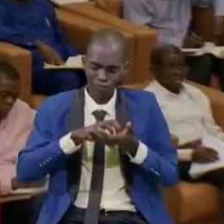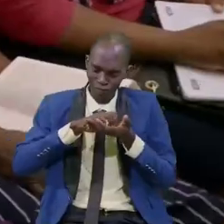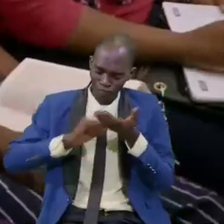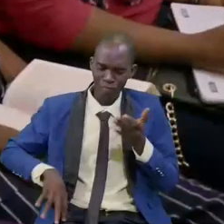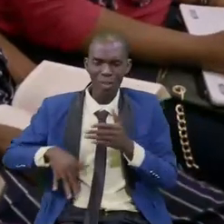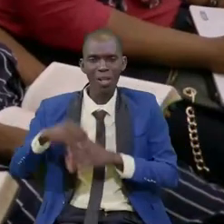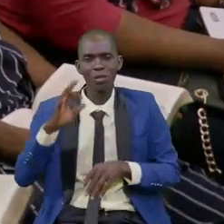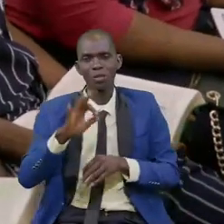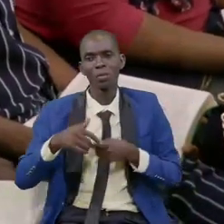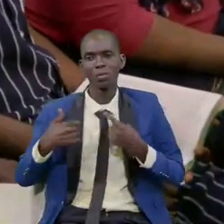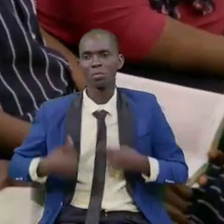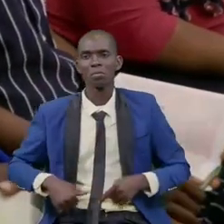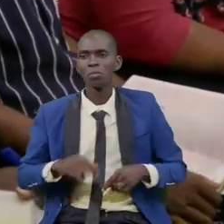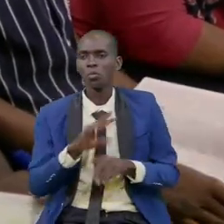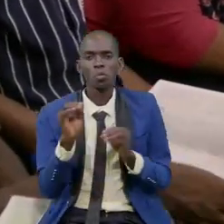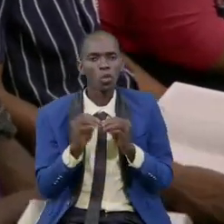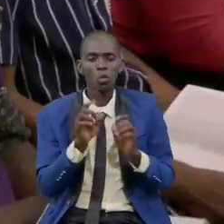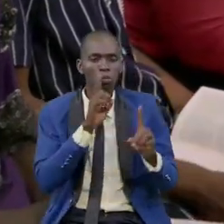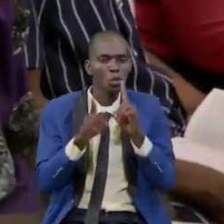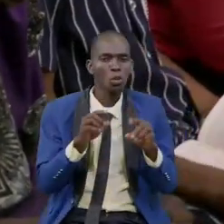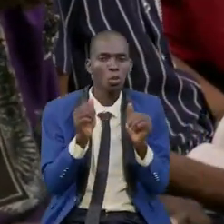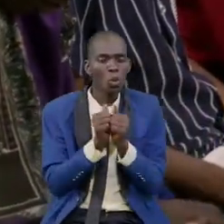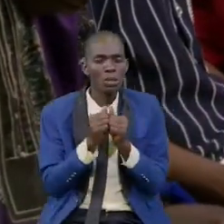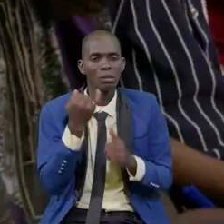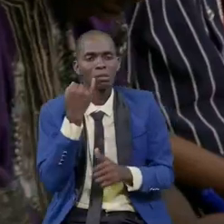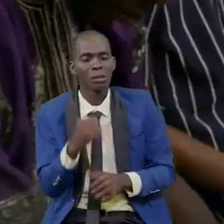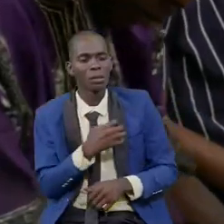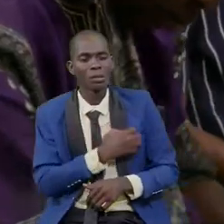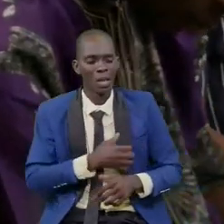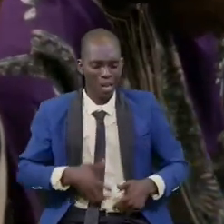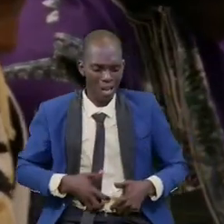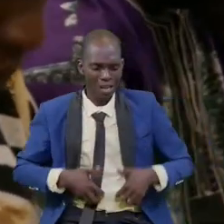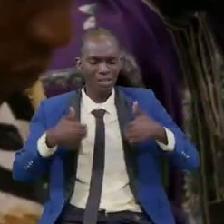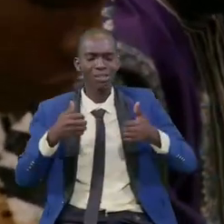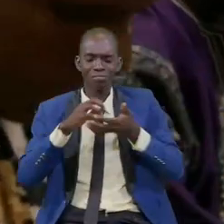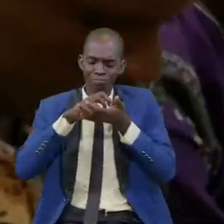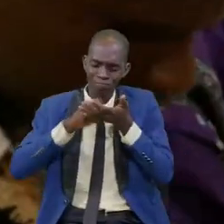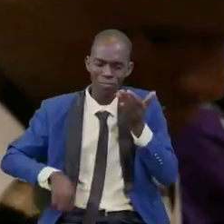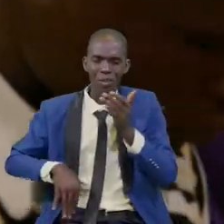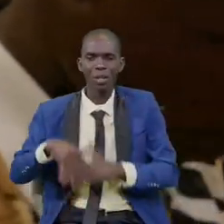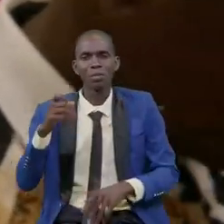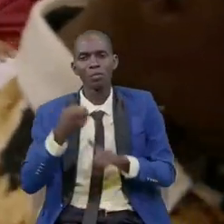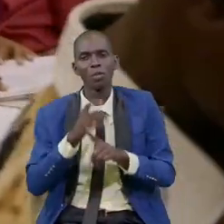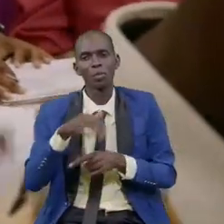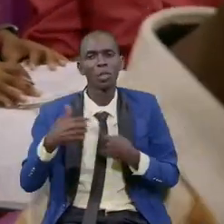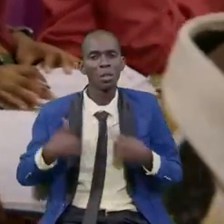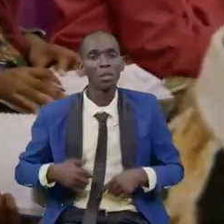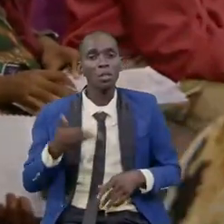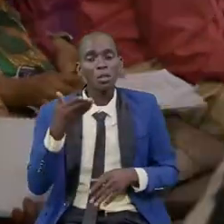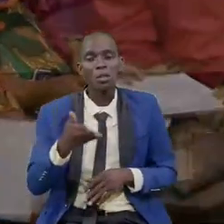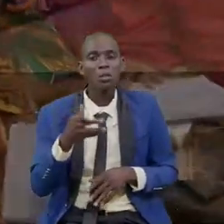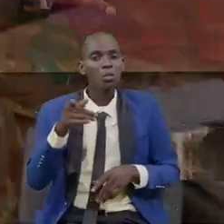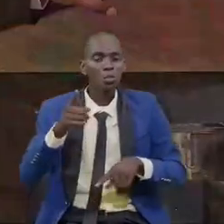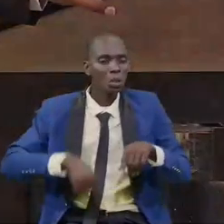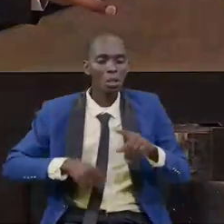ôte la jalousie du cœur, pas de paroles de jalousie. Il ôte la colère du cœur, afin qu'il n'y ait pas des